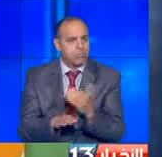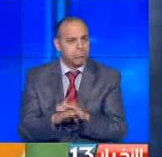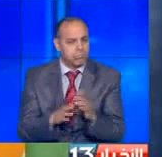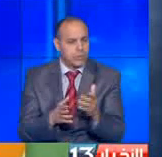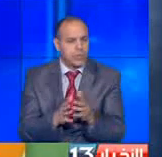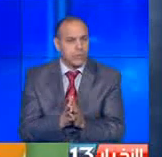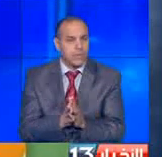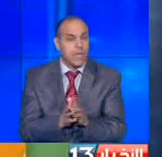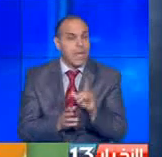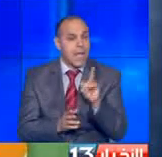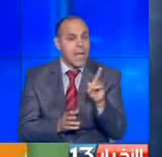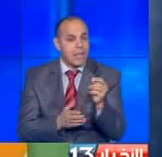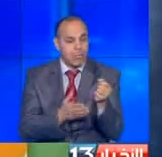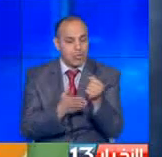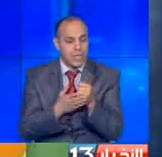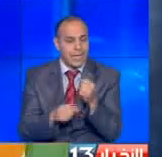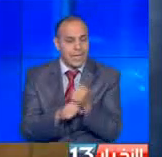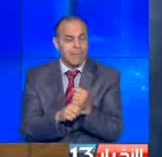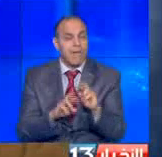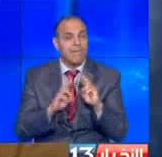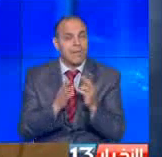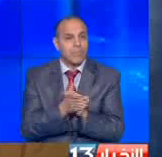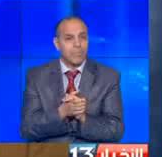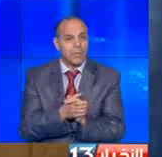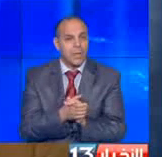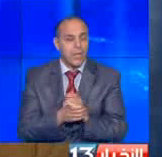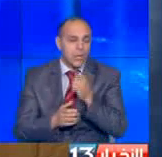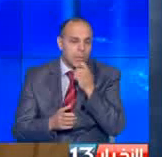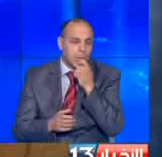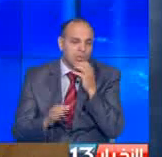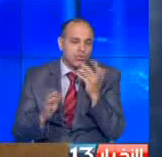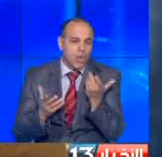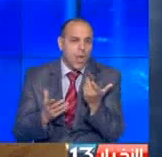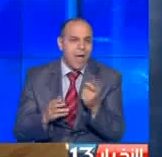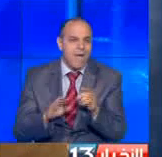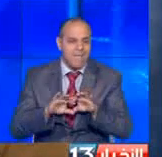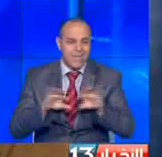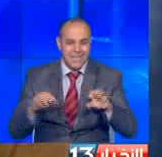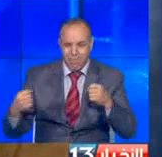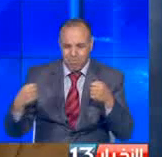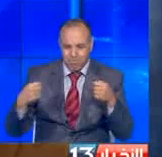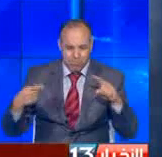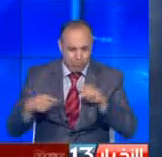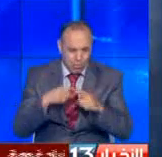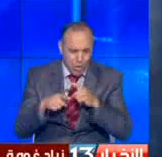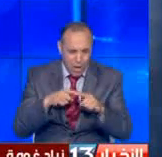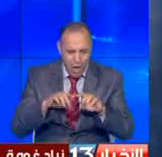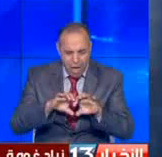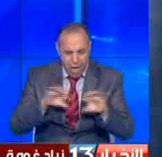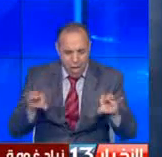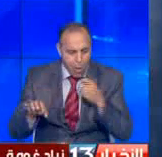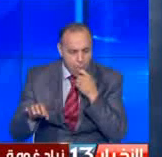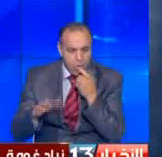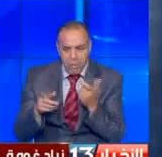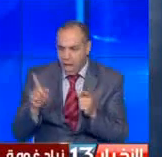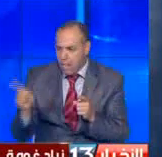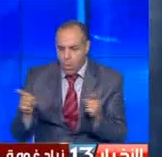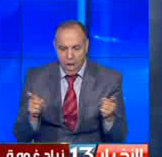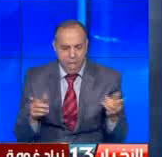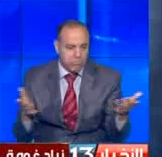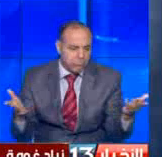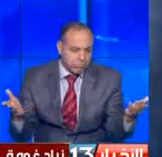وخاصه تشجيع الاستثمار الدولي التحكيم ويهتم بفصل المنازعات التي يعني اه اه